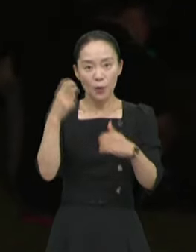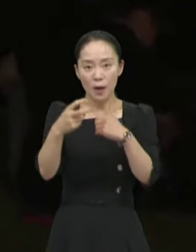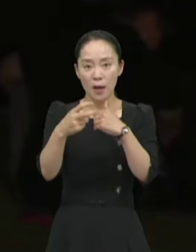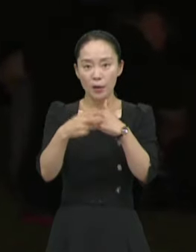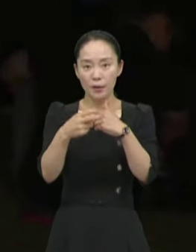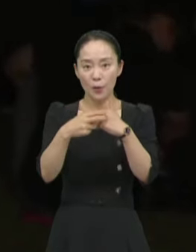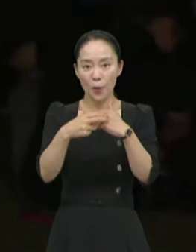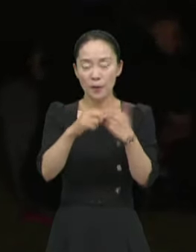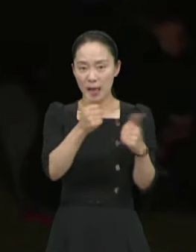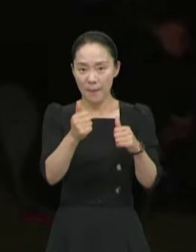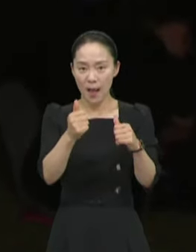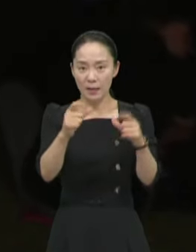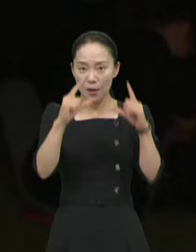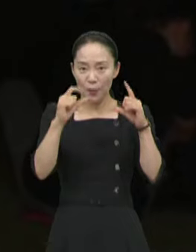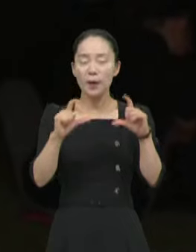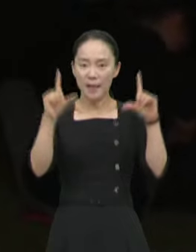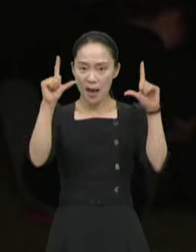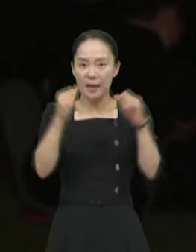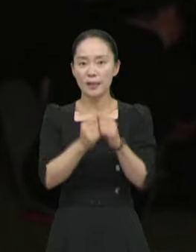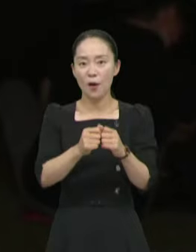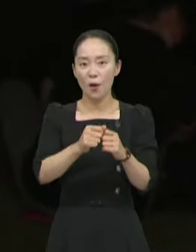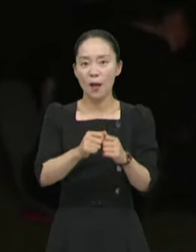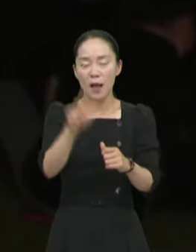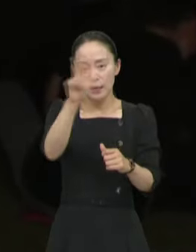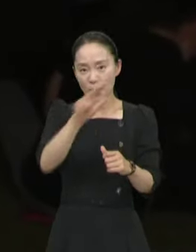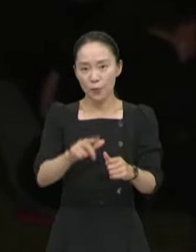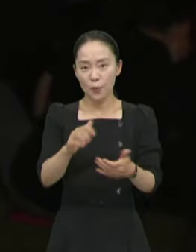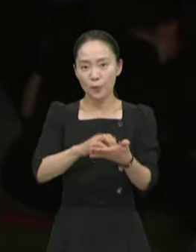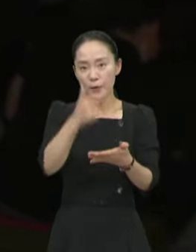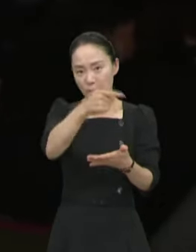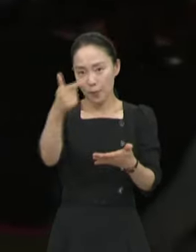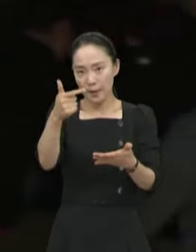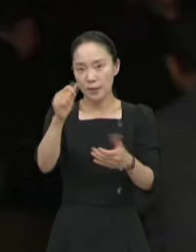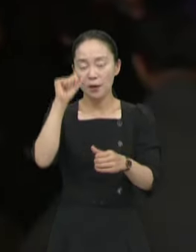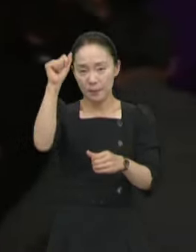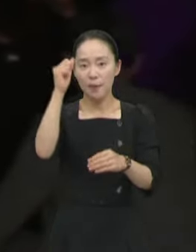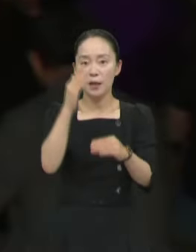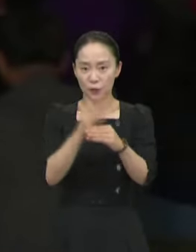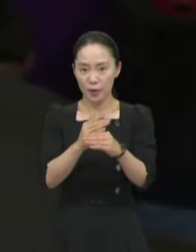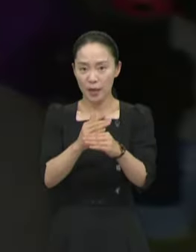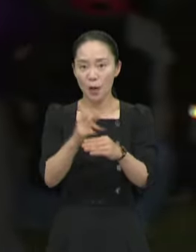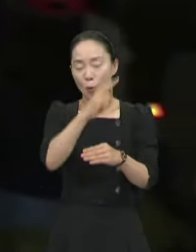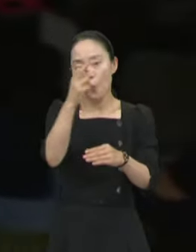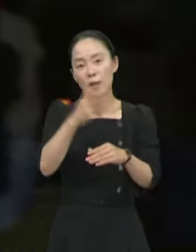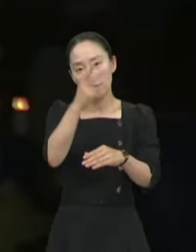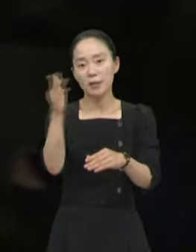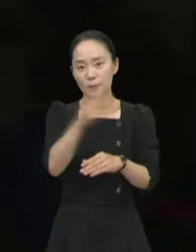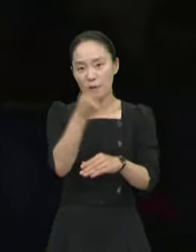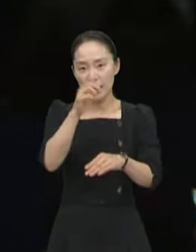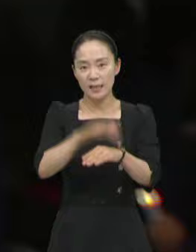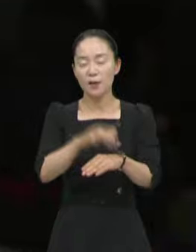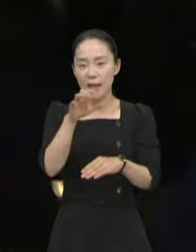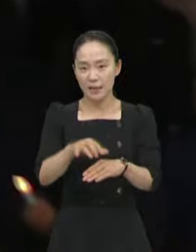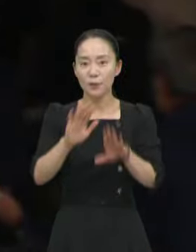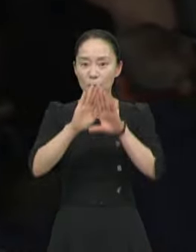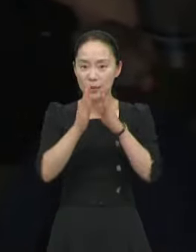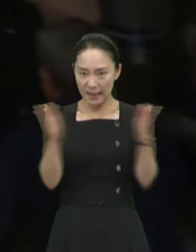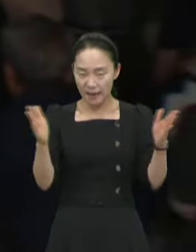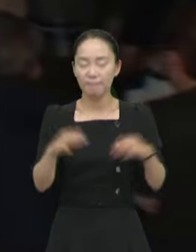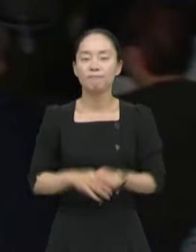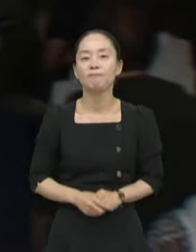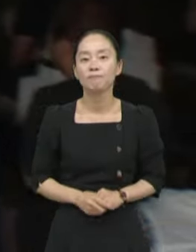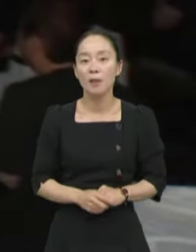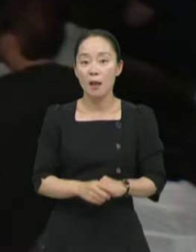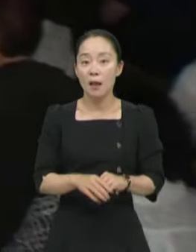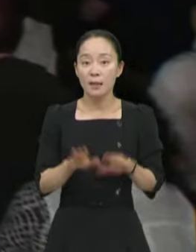이름으로 서울 등 전국 6개 권역에서 진행 중인 이번 집회는 대전 오후 8시부터 이곳 대전에서도 시작됐습니다.